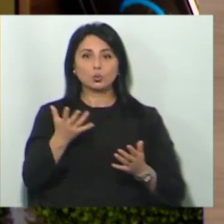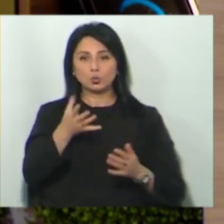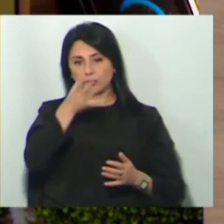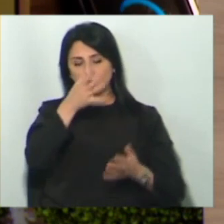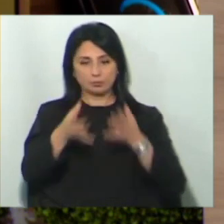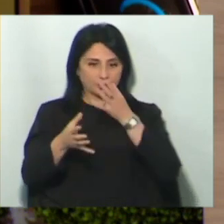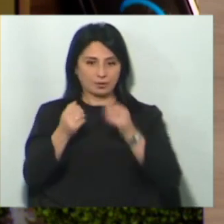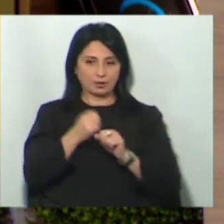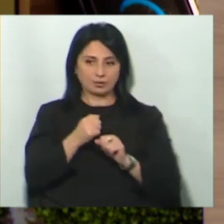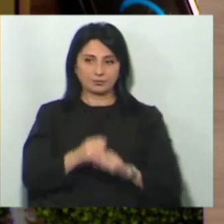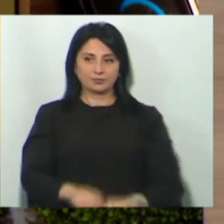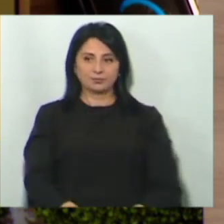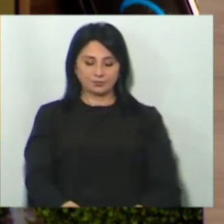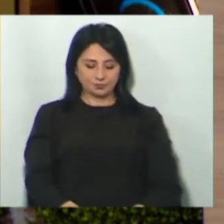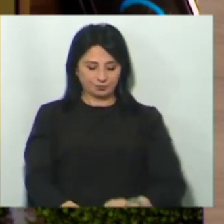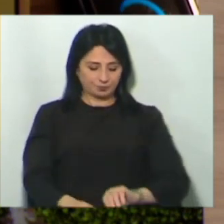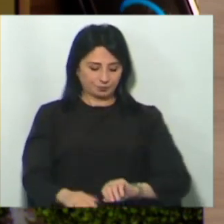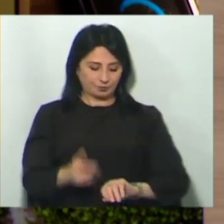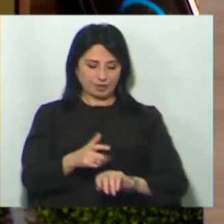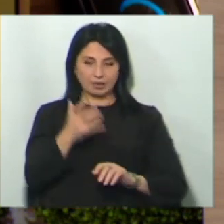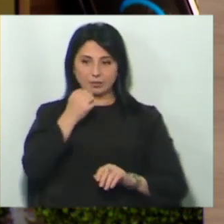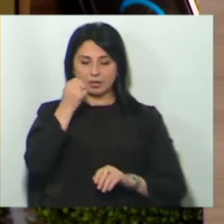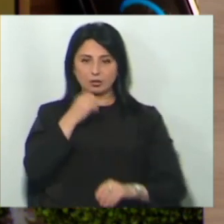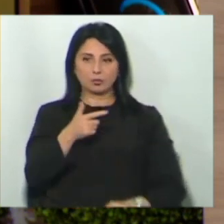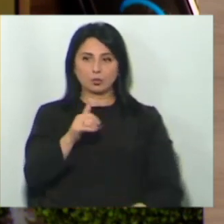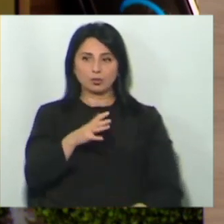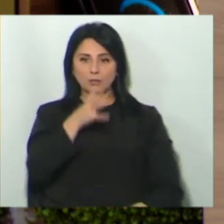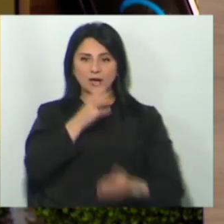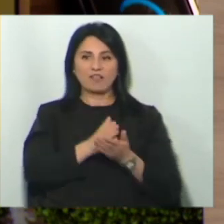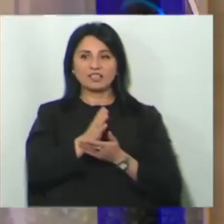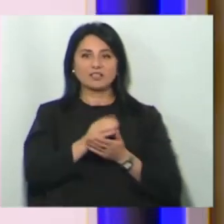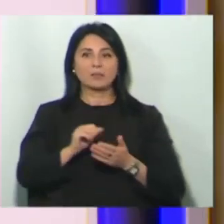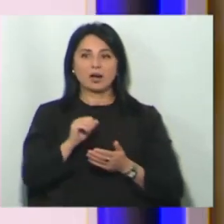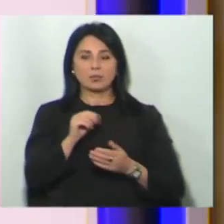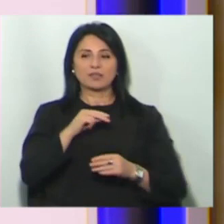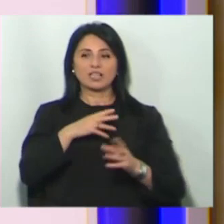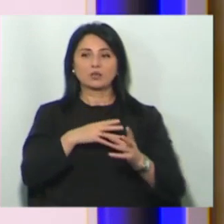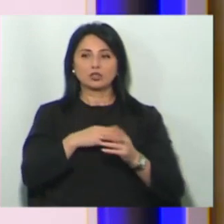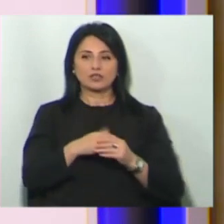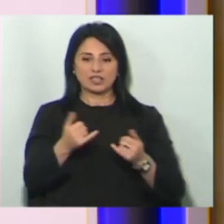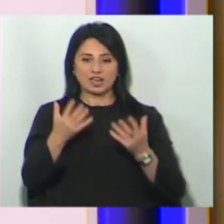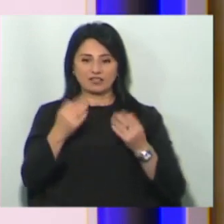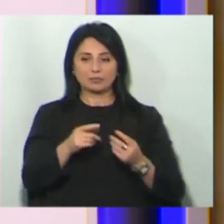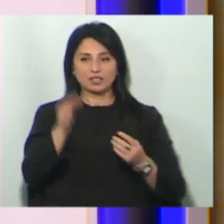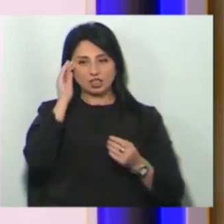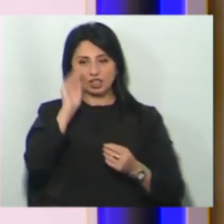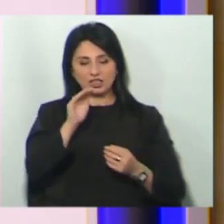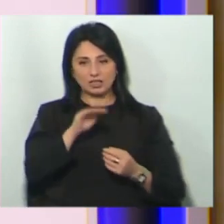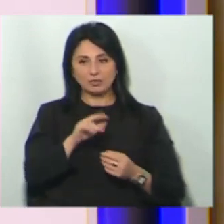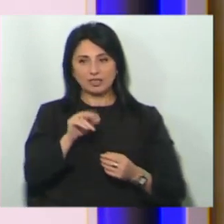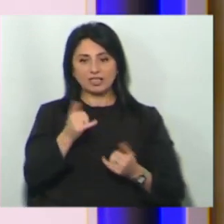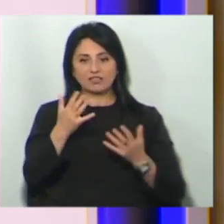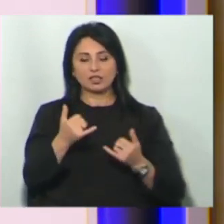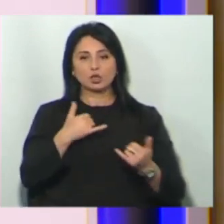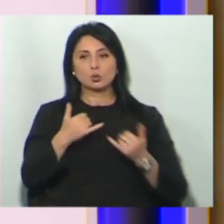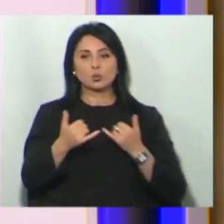უგულოყოფას მოვახდენთ ძალიან დიდი მადლობა გუგა მრავალწლიანი მეგობრობისთვის თანამშრომლობისთვის დღევანდელი შეხსენებისთვის და